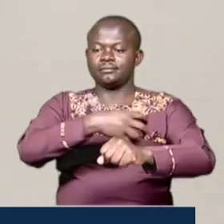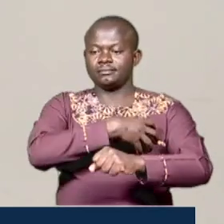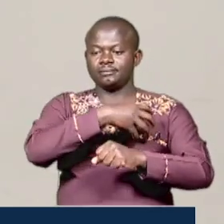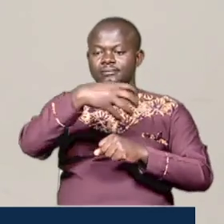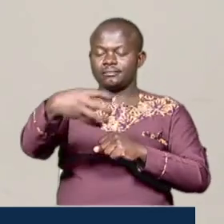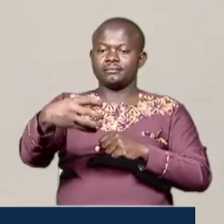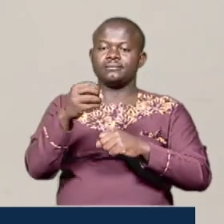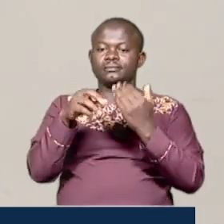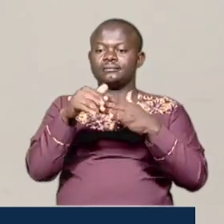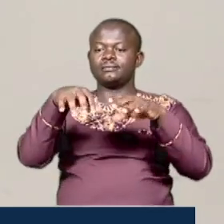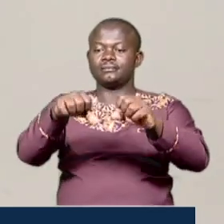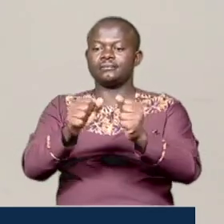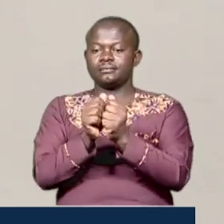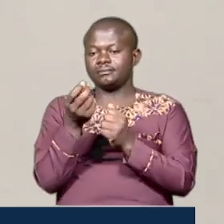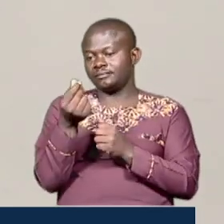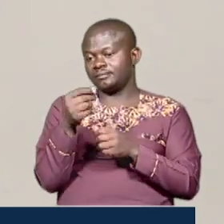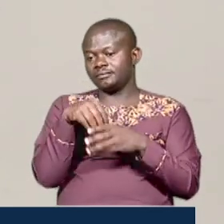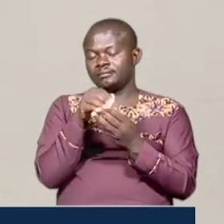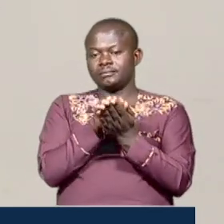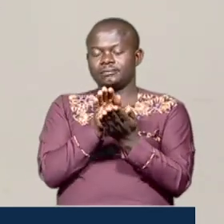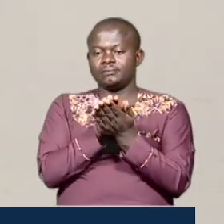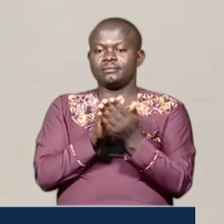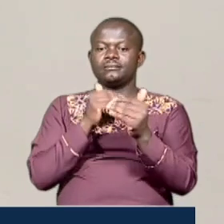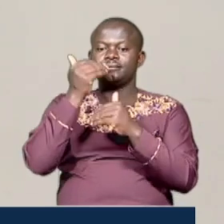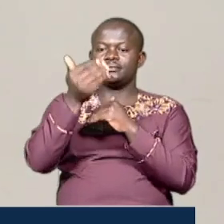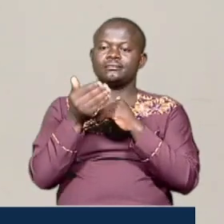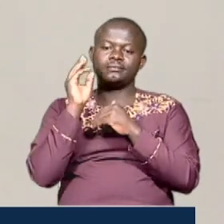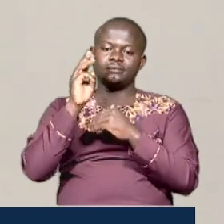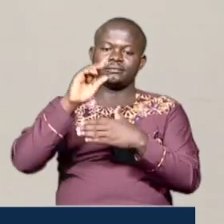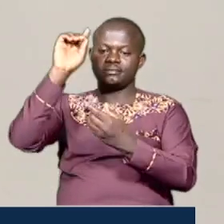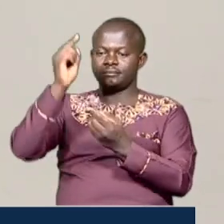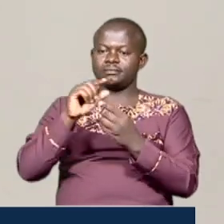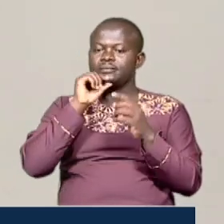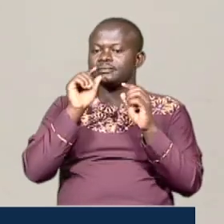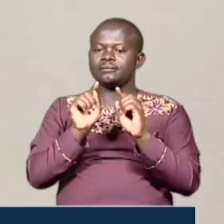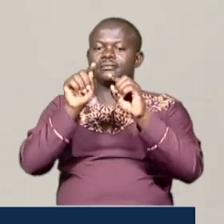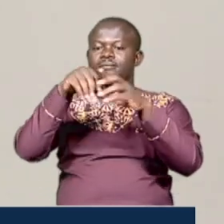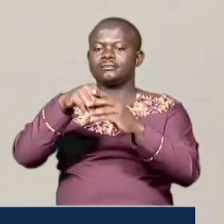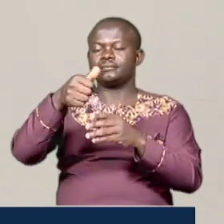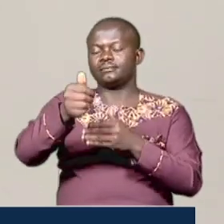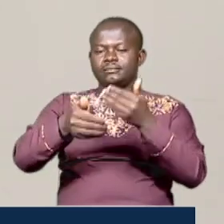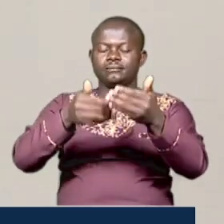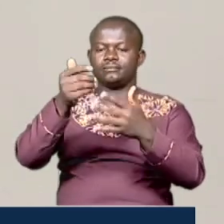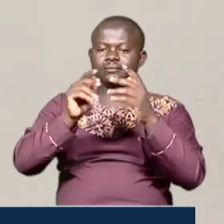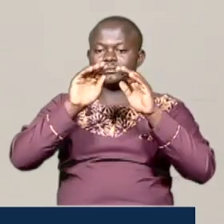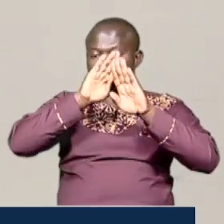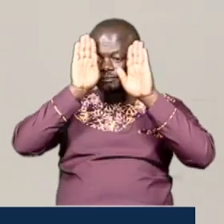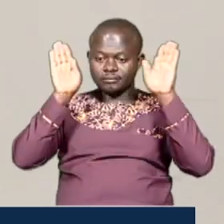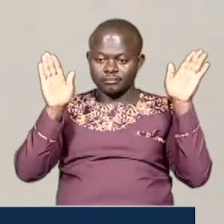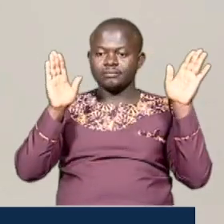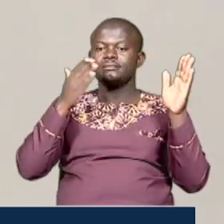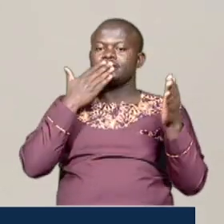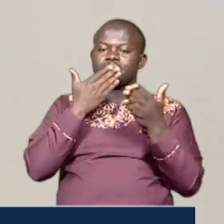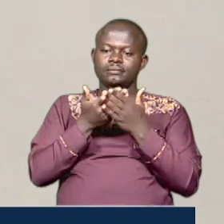imitungo ngo rufatire amafaranga kuri konti ngo hanyuma ruzayagabanye ntabwo rujya muri iyo abantu babisobanukiye neza urukiko